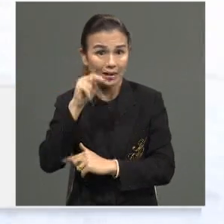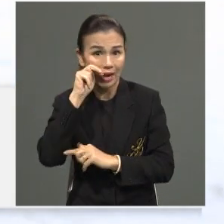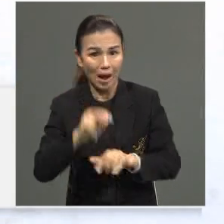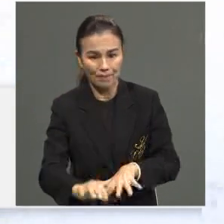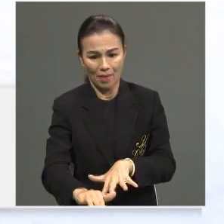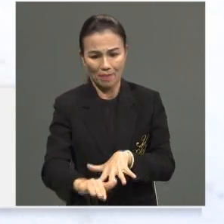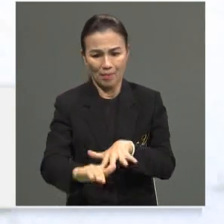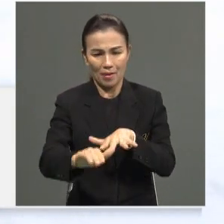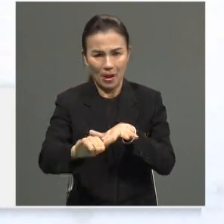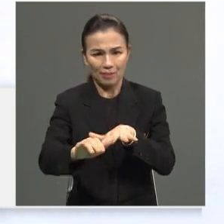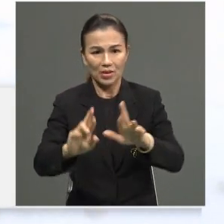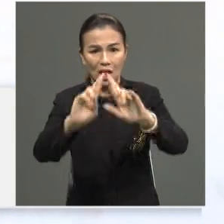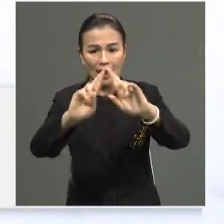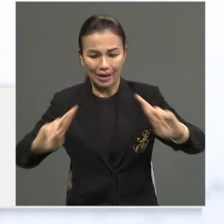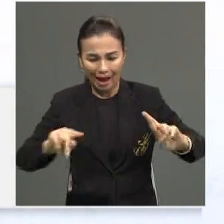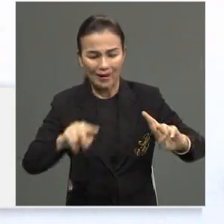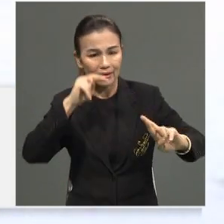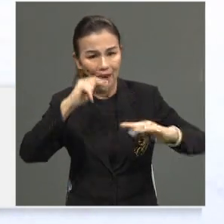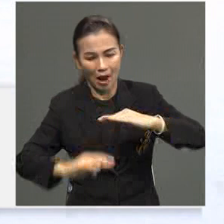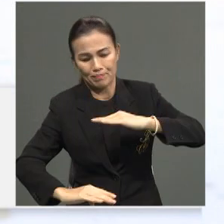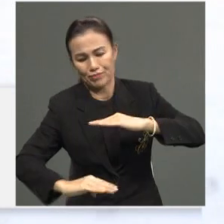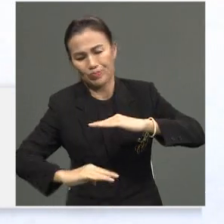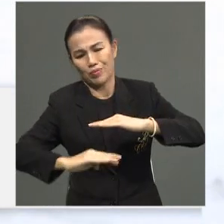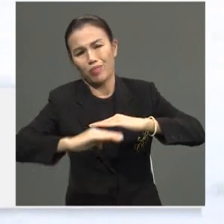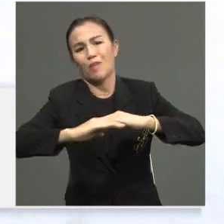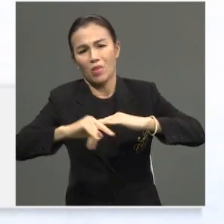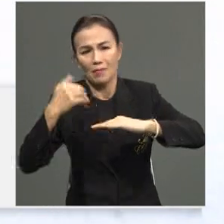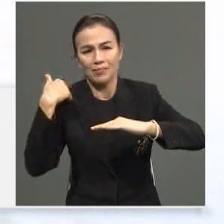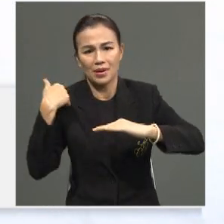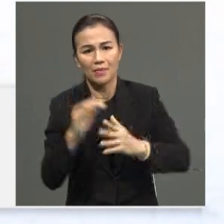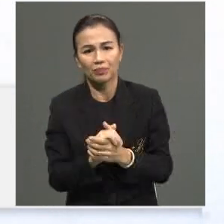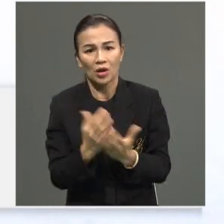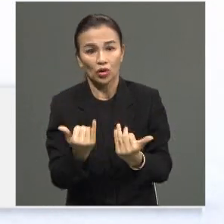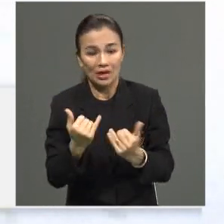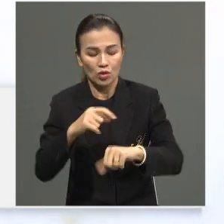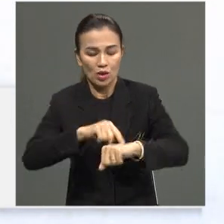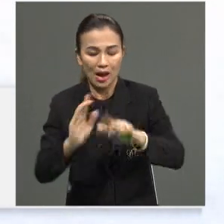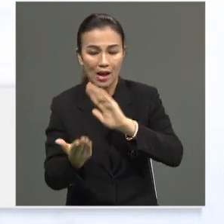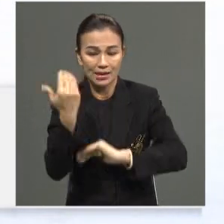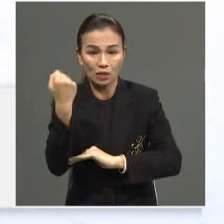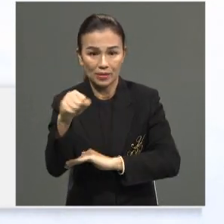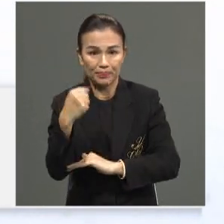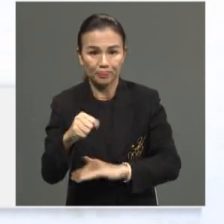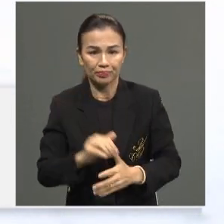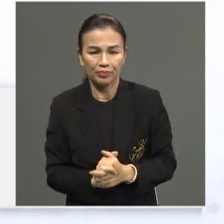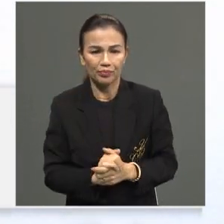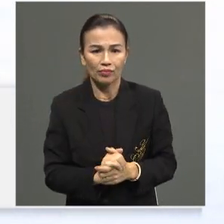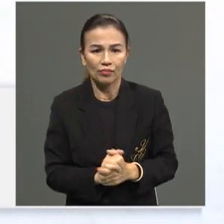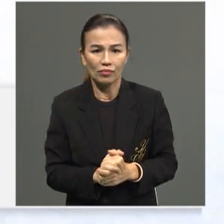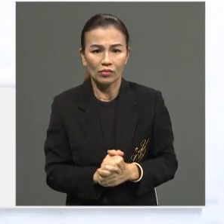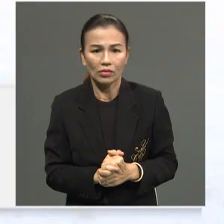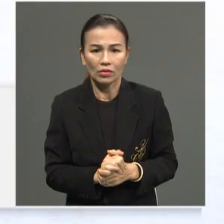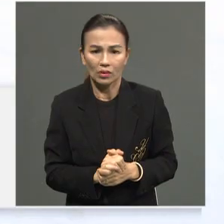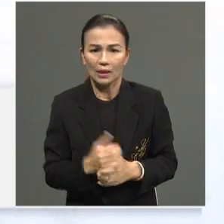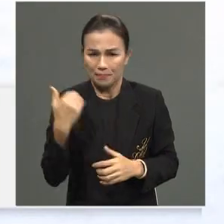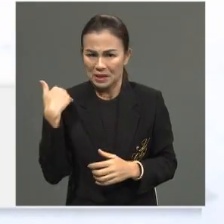ที่หน้าร้านแล้วตอนนี้เนี่ยคนมาเต็มหมดเลยเวลานี้ประมาณ10 โมงก็การ